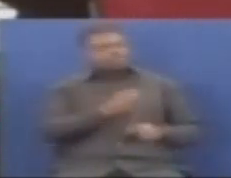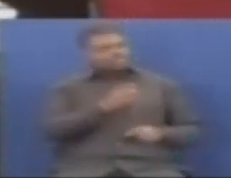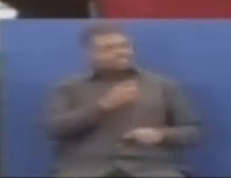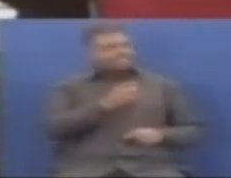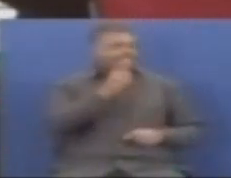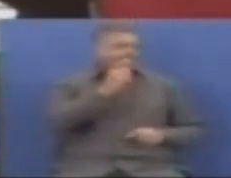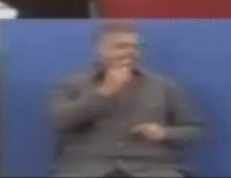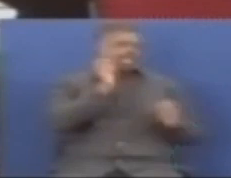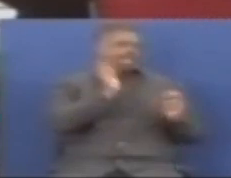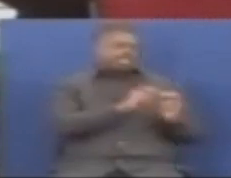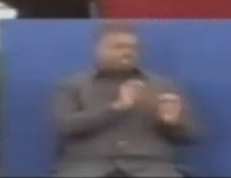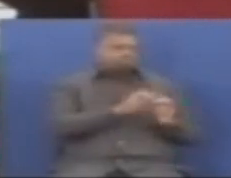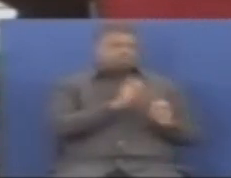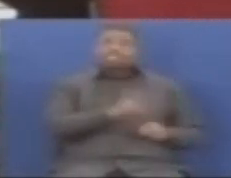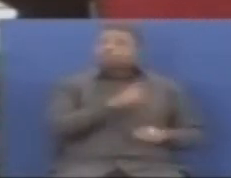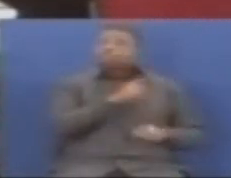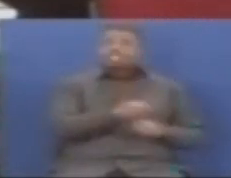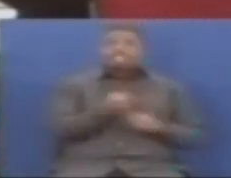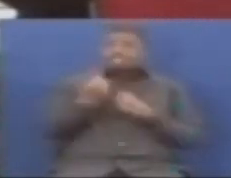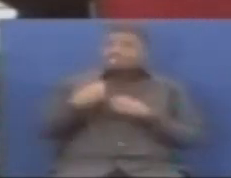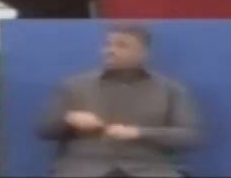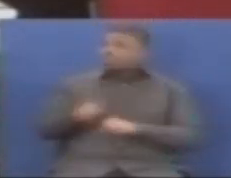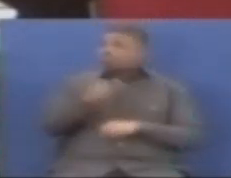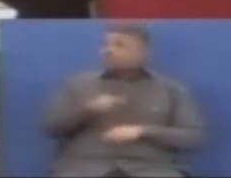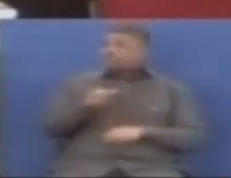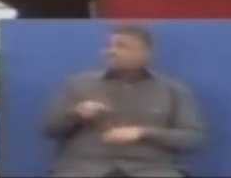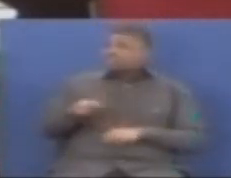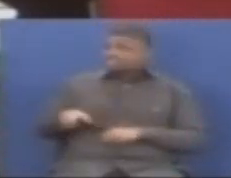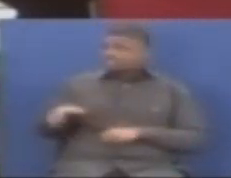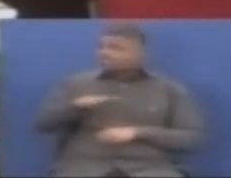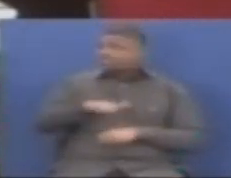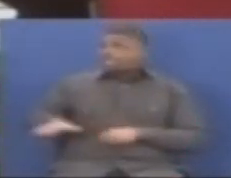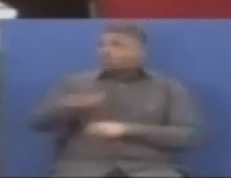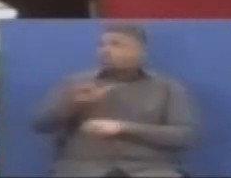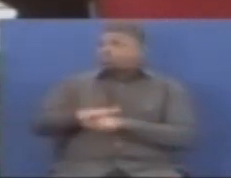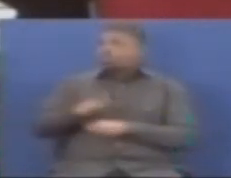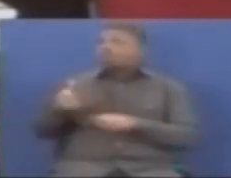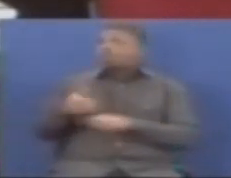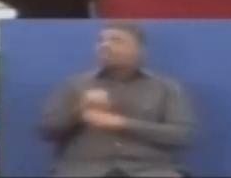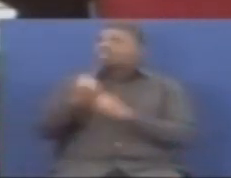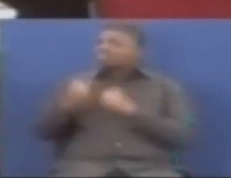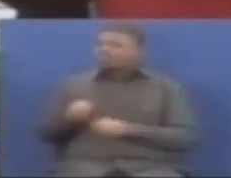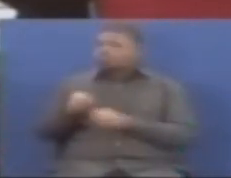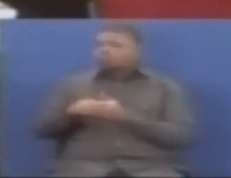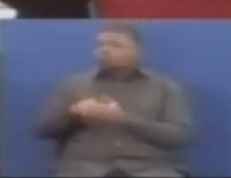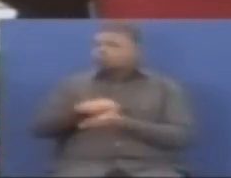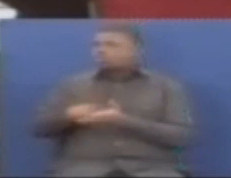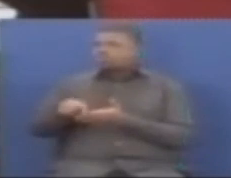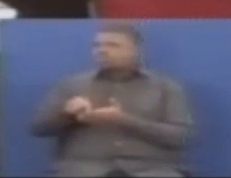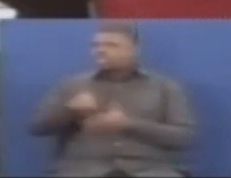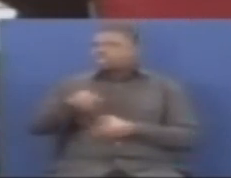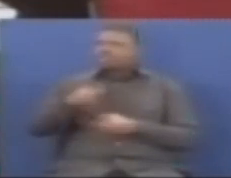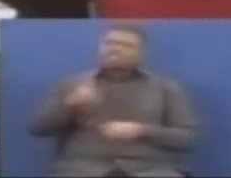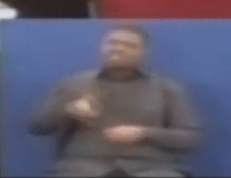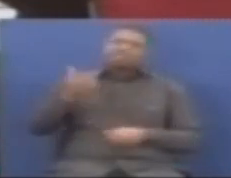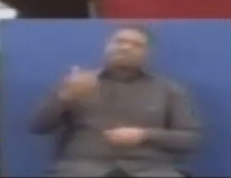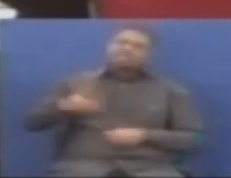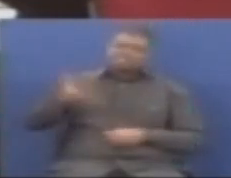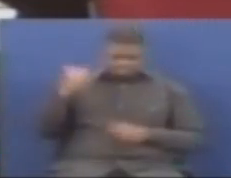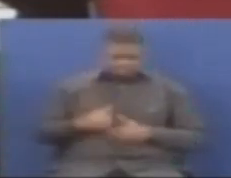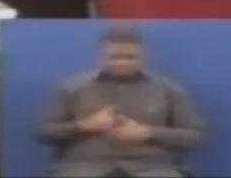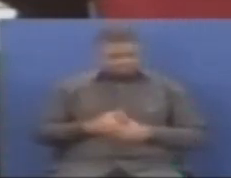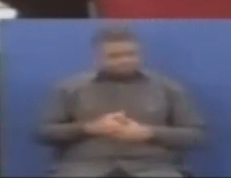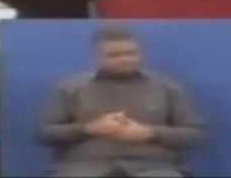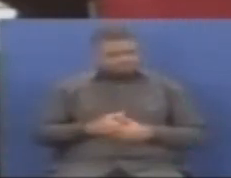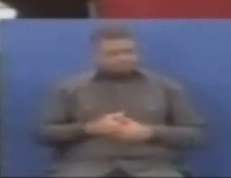bado halitekelezwi na wananchi maeneo mengi wanapata shida kwa kutakiwa kulipa gharama ile ile ya zamani.